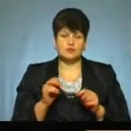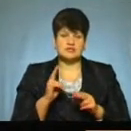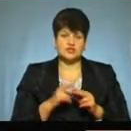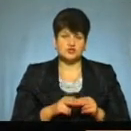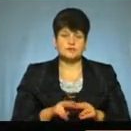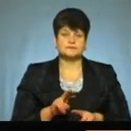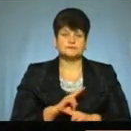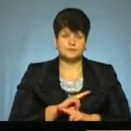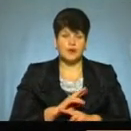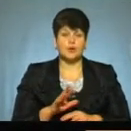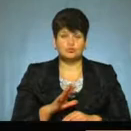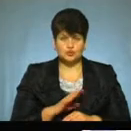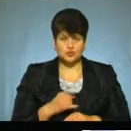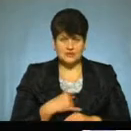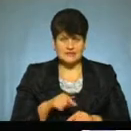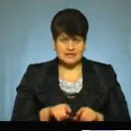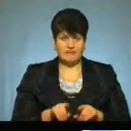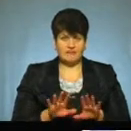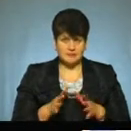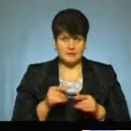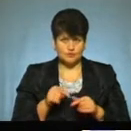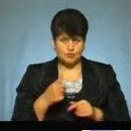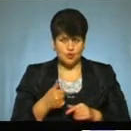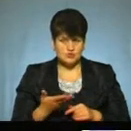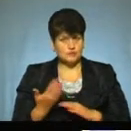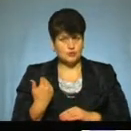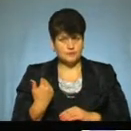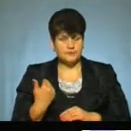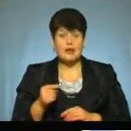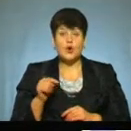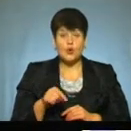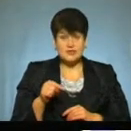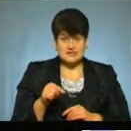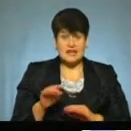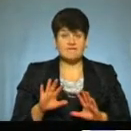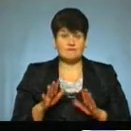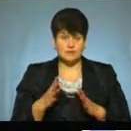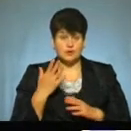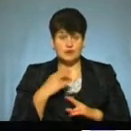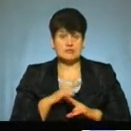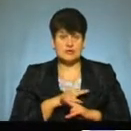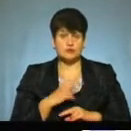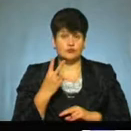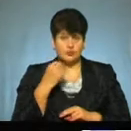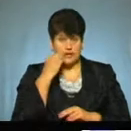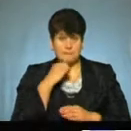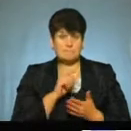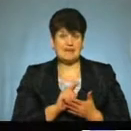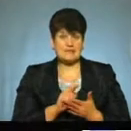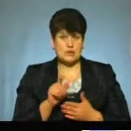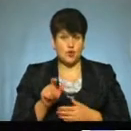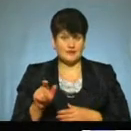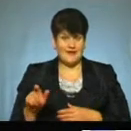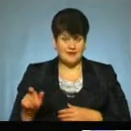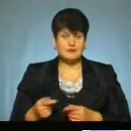Чи були в нас такі випадки в цьому році чи в минулому? Оце якраз цей випадок, коли загинуло двоє пенсіонерів.